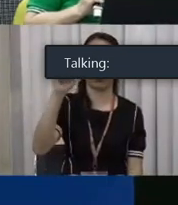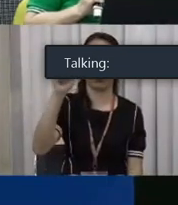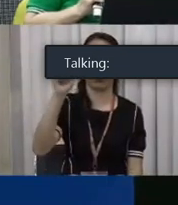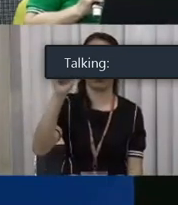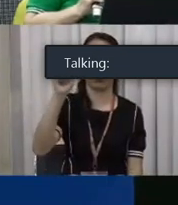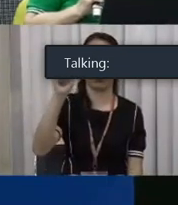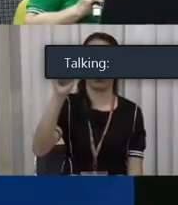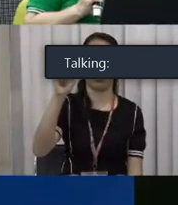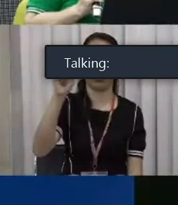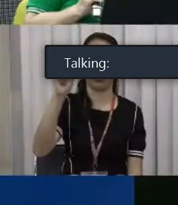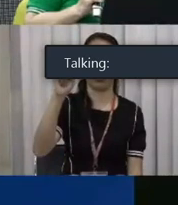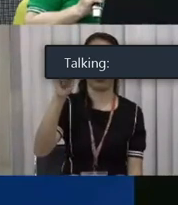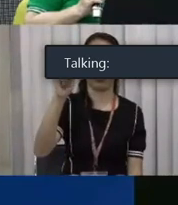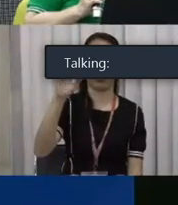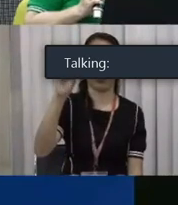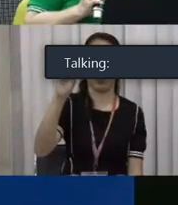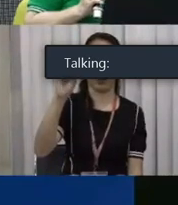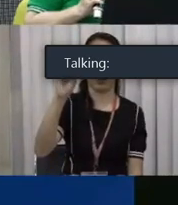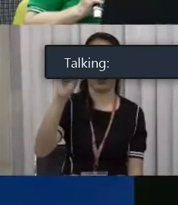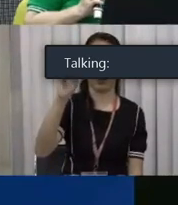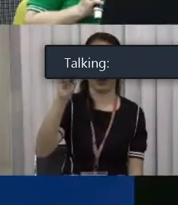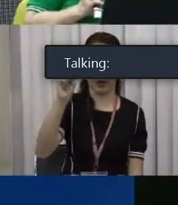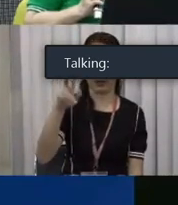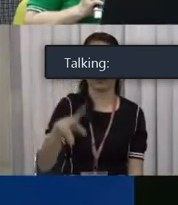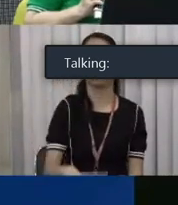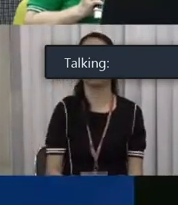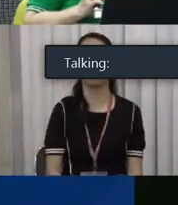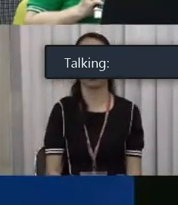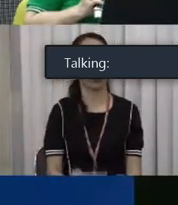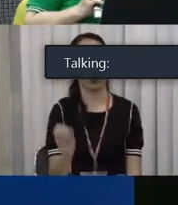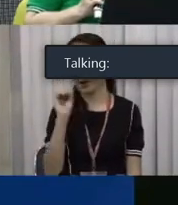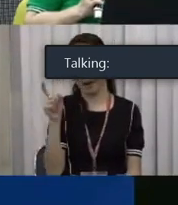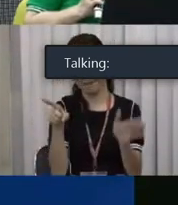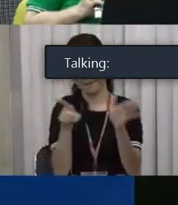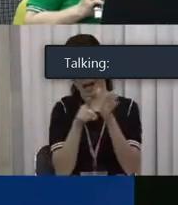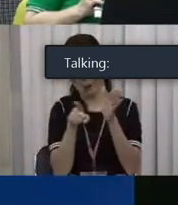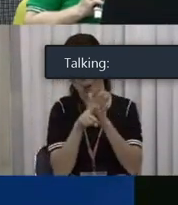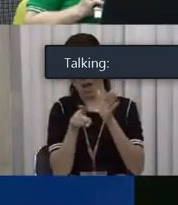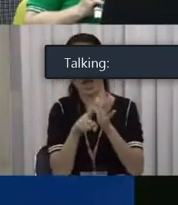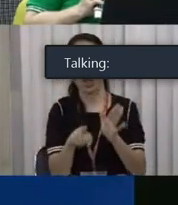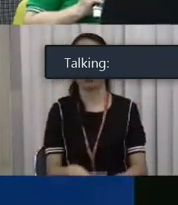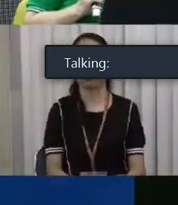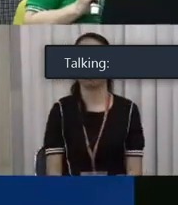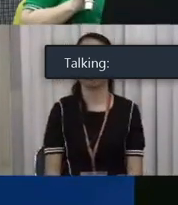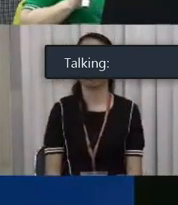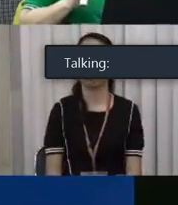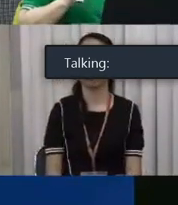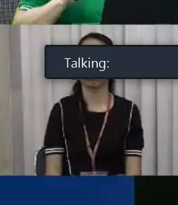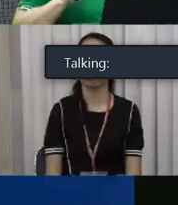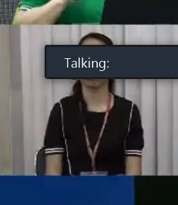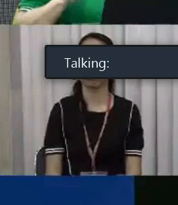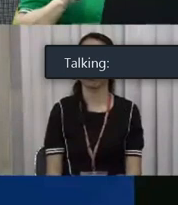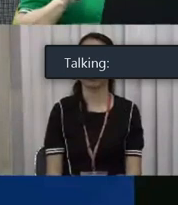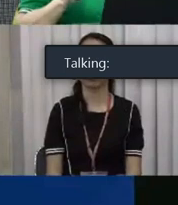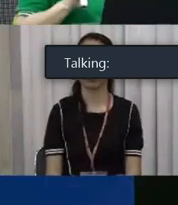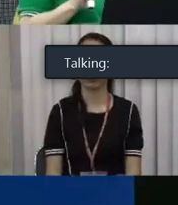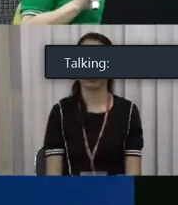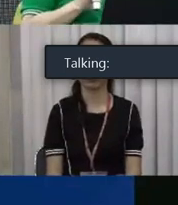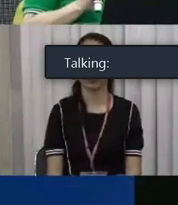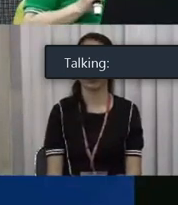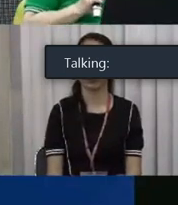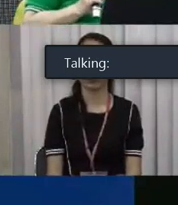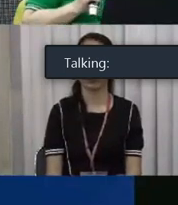nya para rani sa mga nag-edad og ingani. So wala na na siya. Pero kung ako po'y kuan